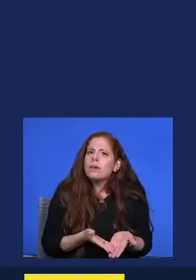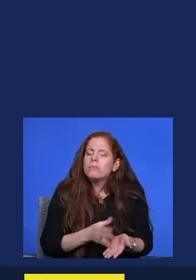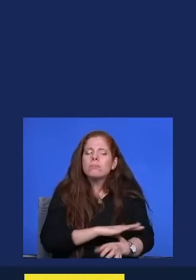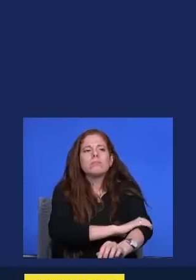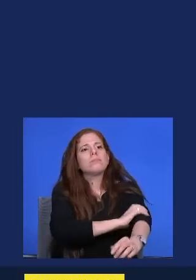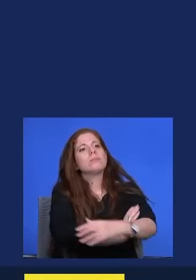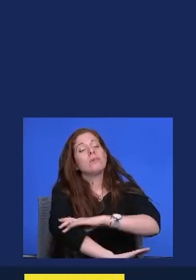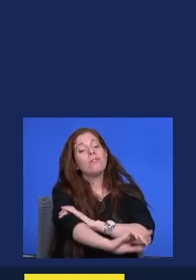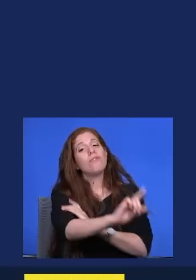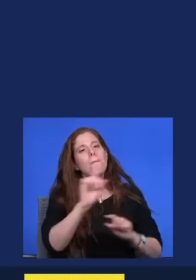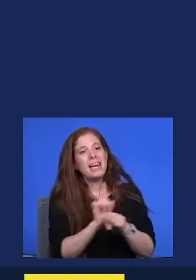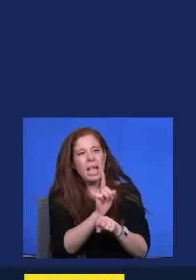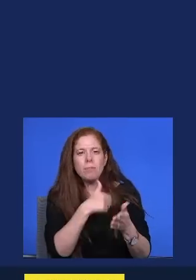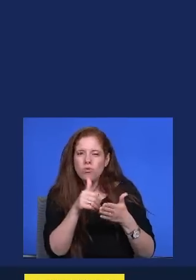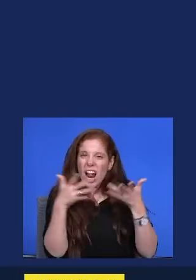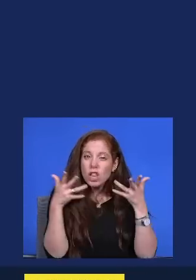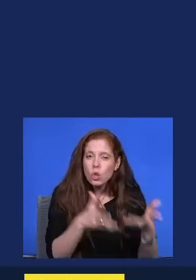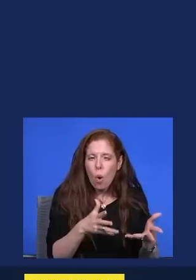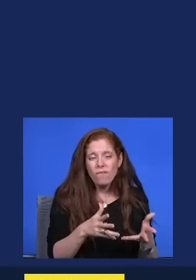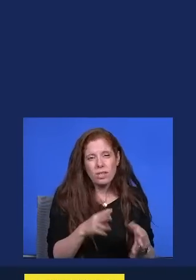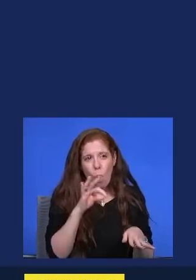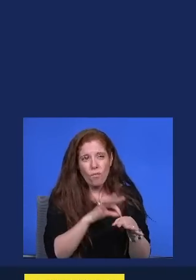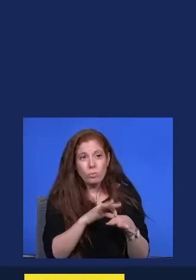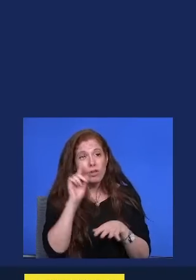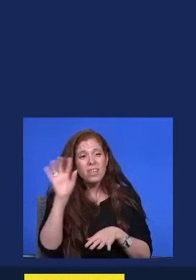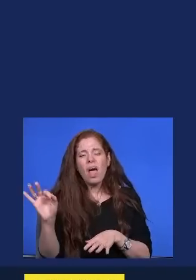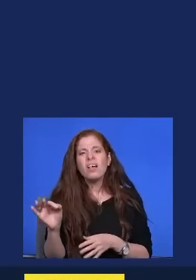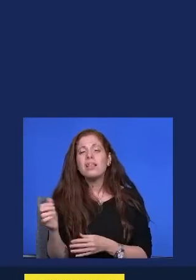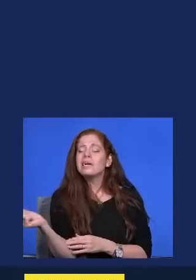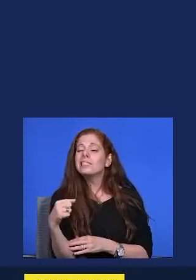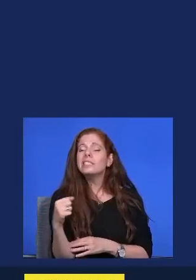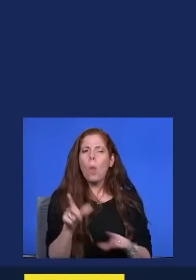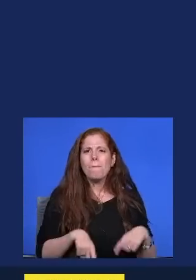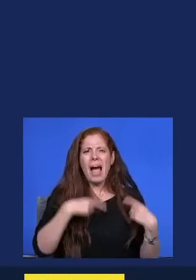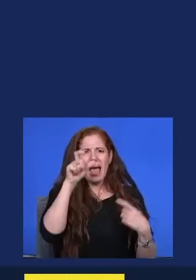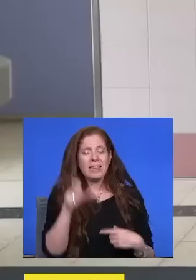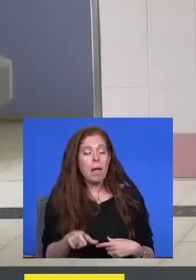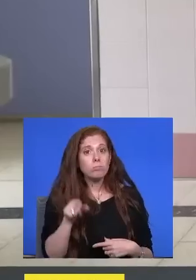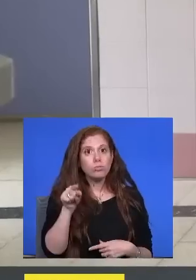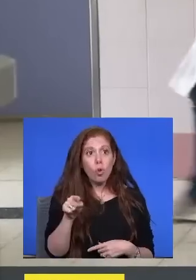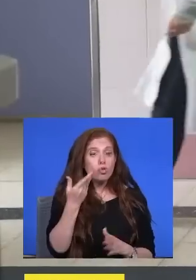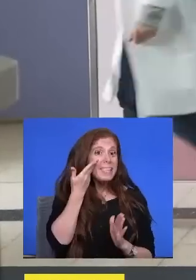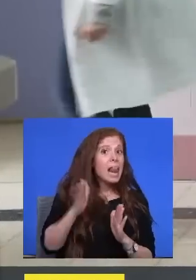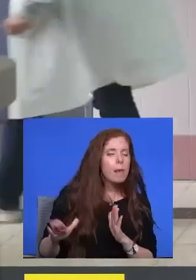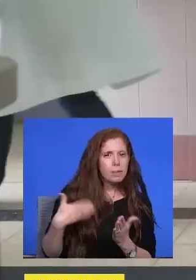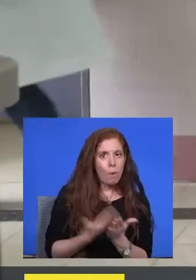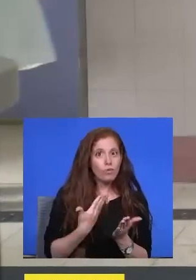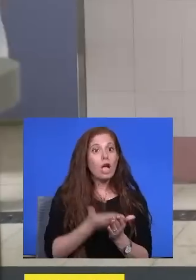רק המשיכה לתקוף את הרופאים, שלטענתה הפקירו חיי אדם, תוך שהיא מתעלמת מהעובדה שגם כשמערכת